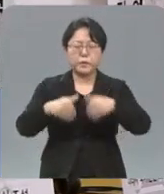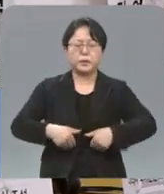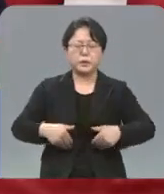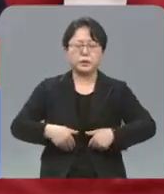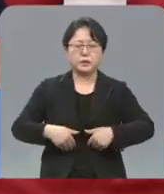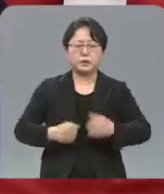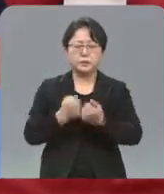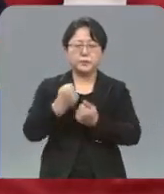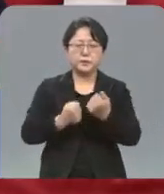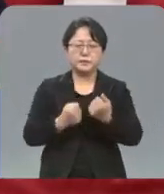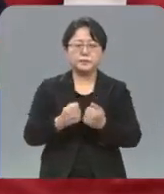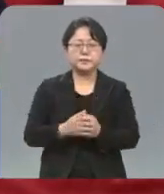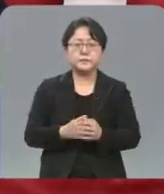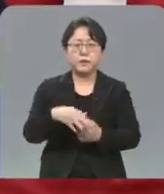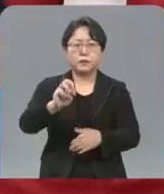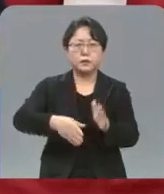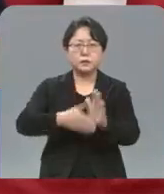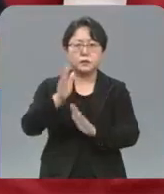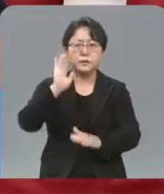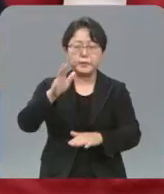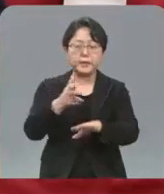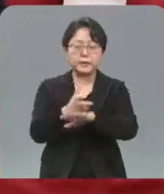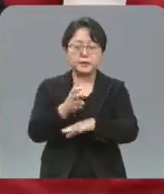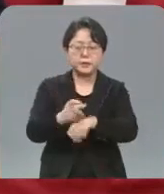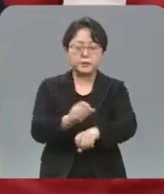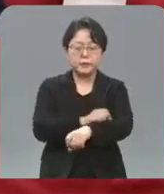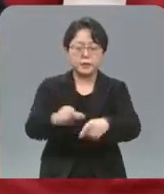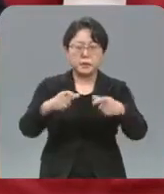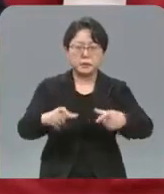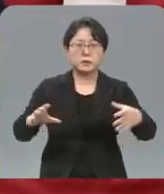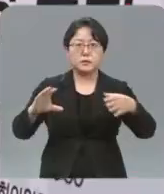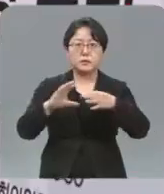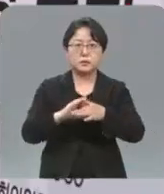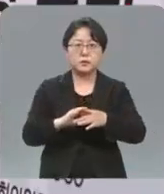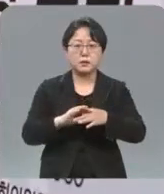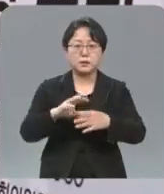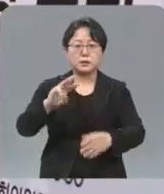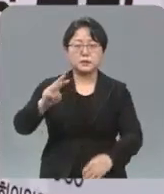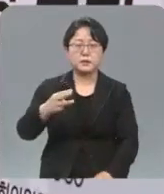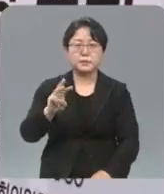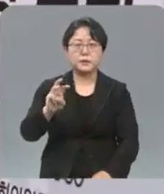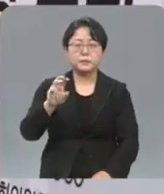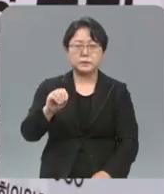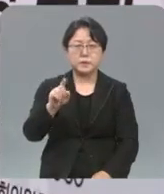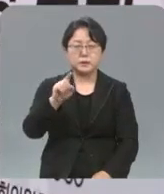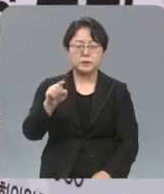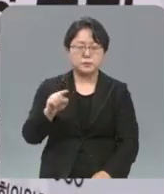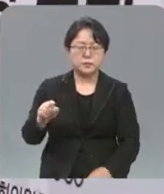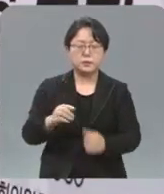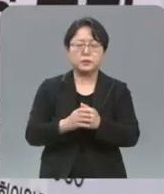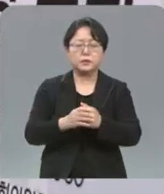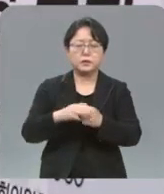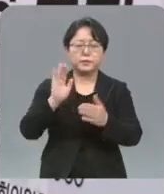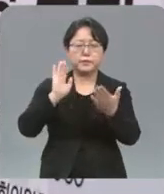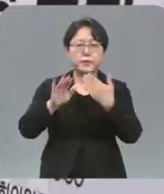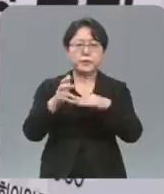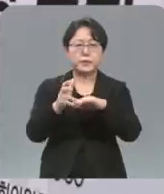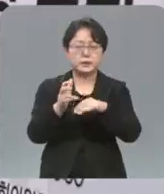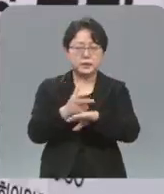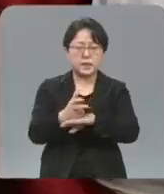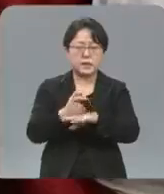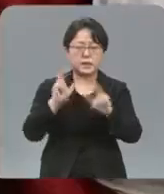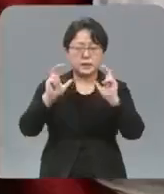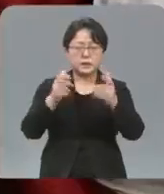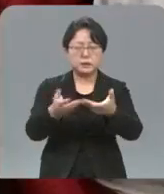필요하다고 강조했습니다. 광주시는 미래차 특화단지와 연계해서 330만 제곱미터 규모의 미래차